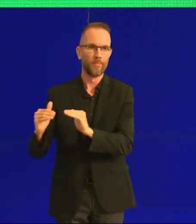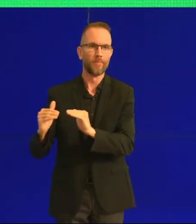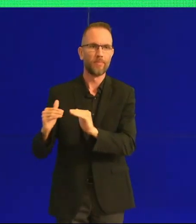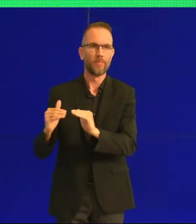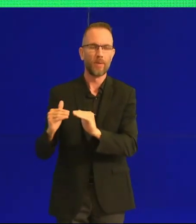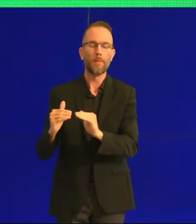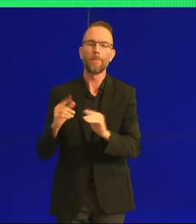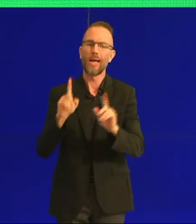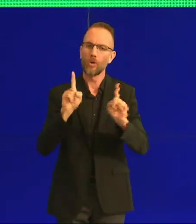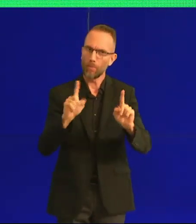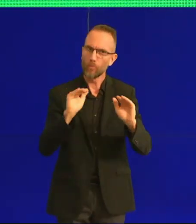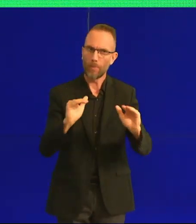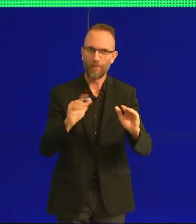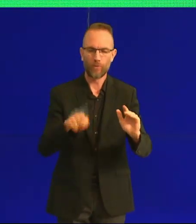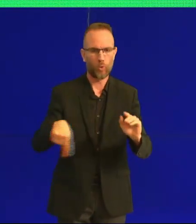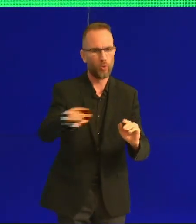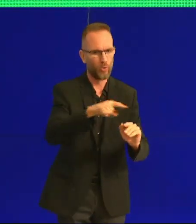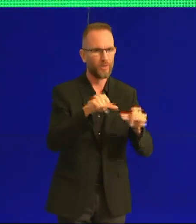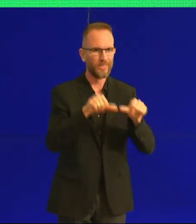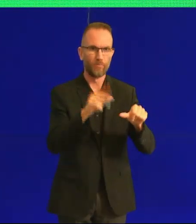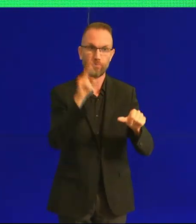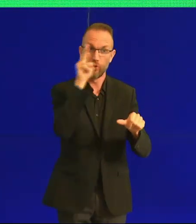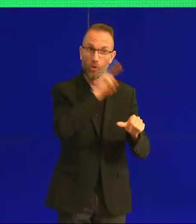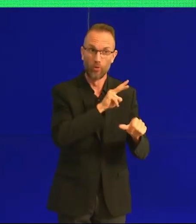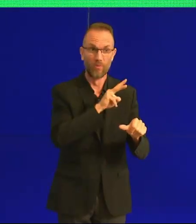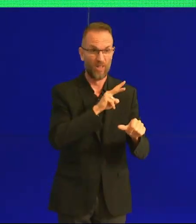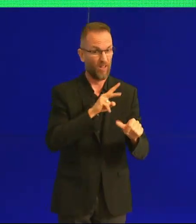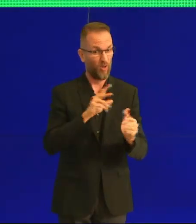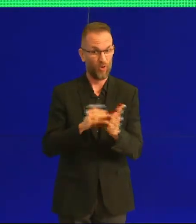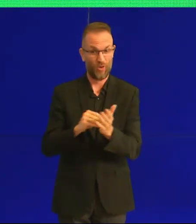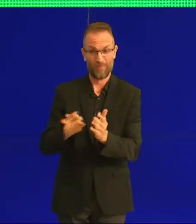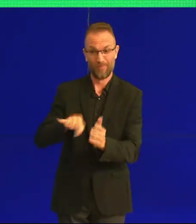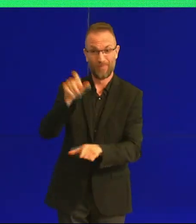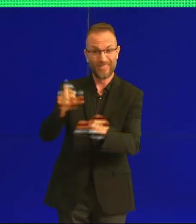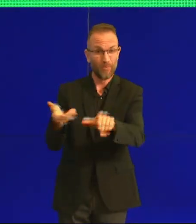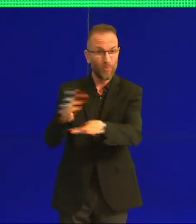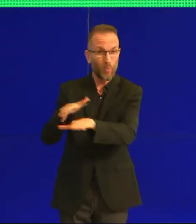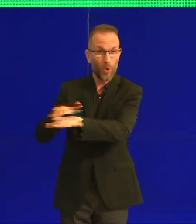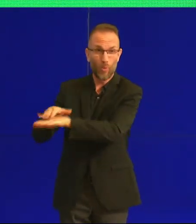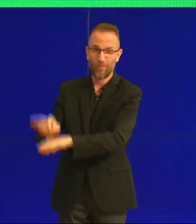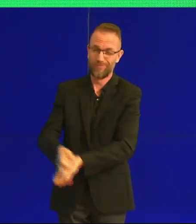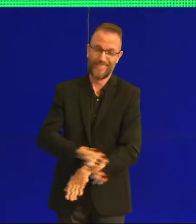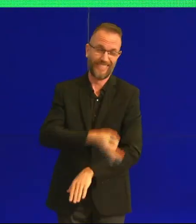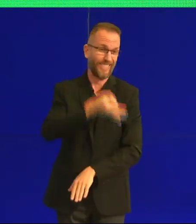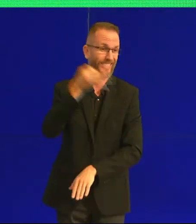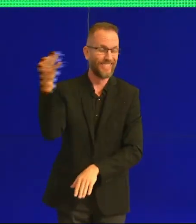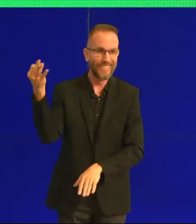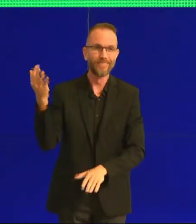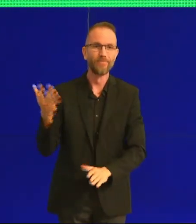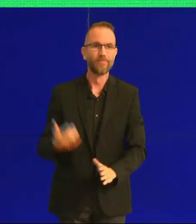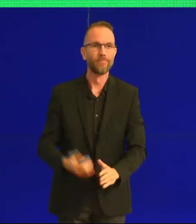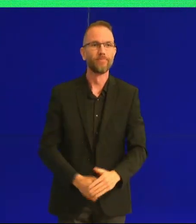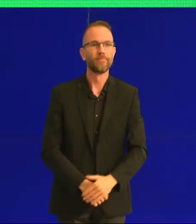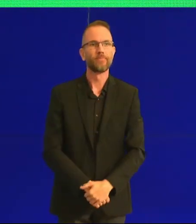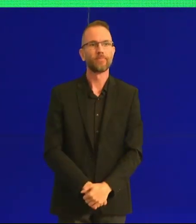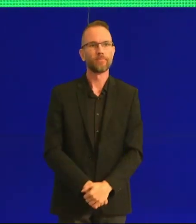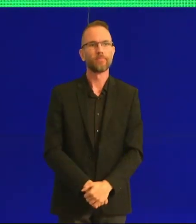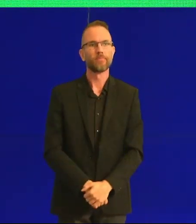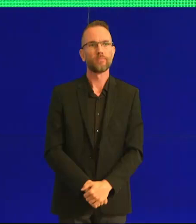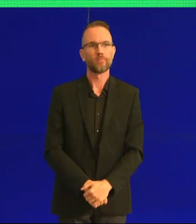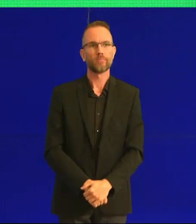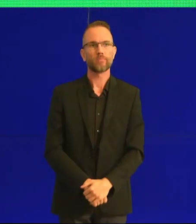notamment en raison du nombre de décès qui malheureusement est encore trop élevé quant à l'analyse et à l'interprétation de ces